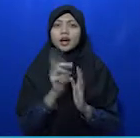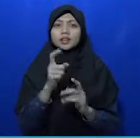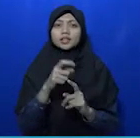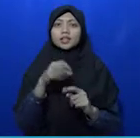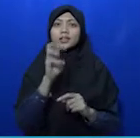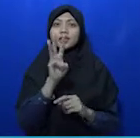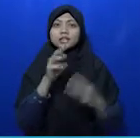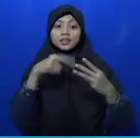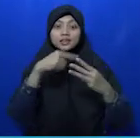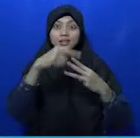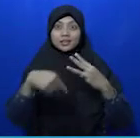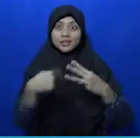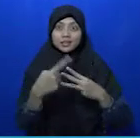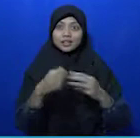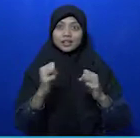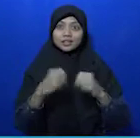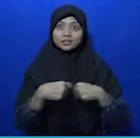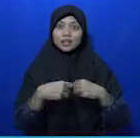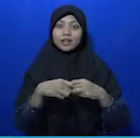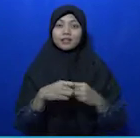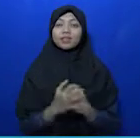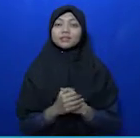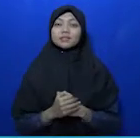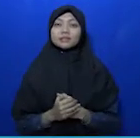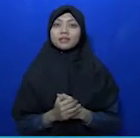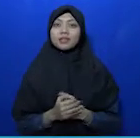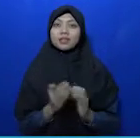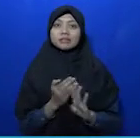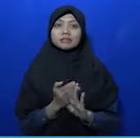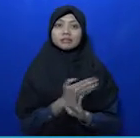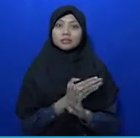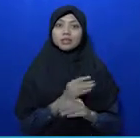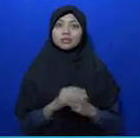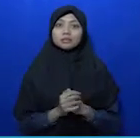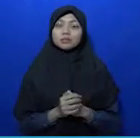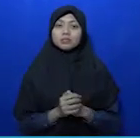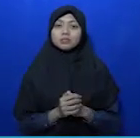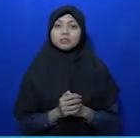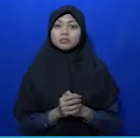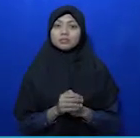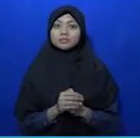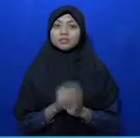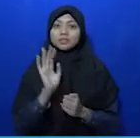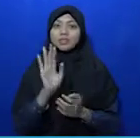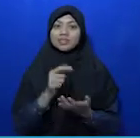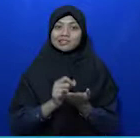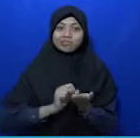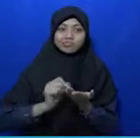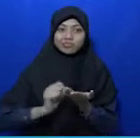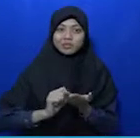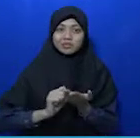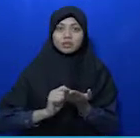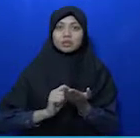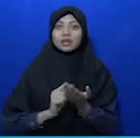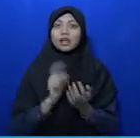ada tiga kesepakatan yang nantinya harus diselesaikan sebelum nanti kita menandatangani apa yang disebut dengan sales